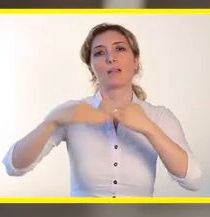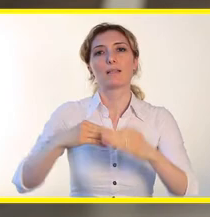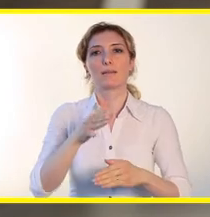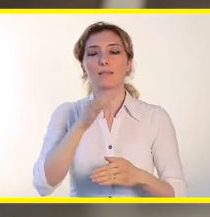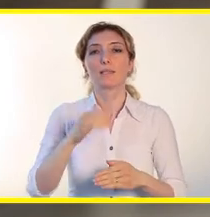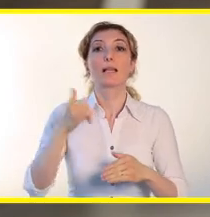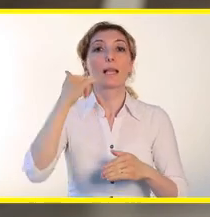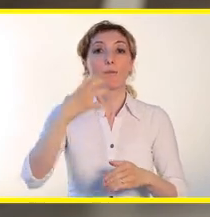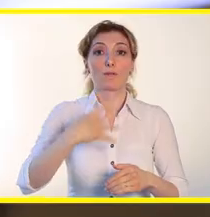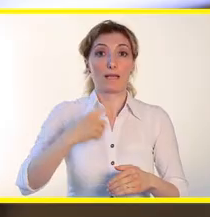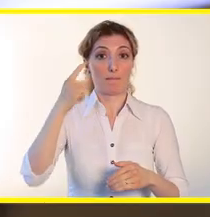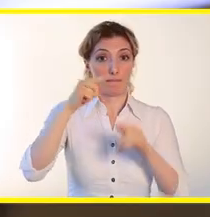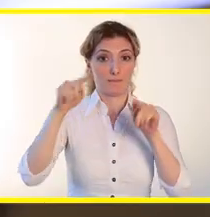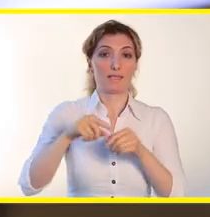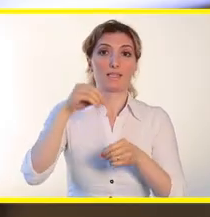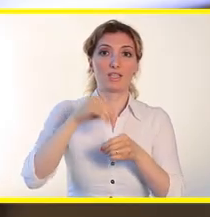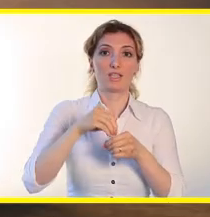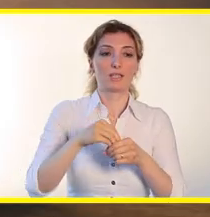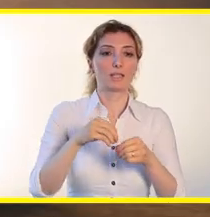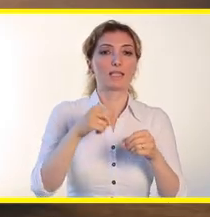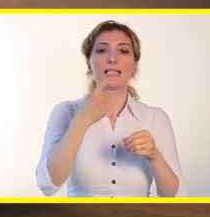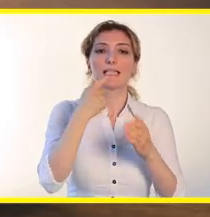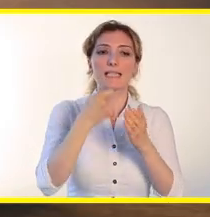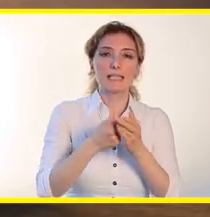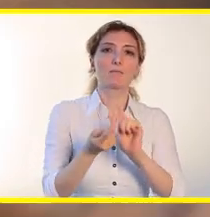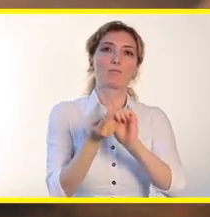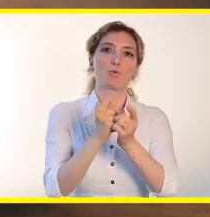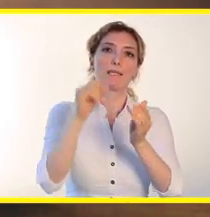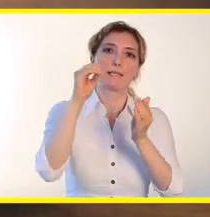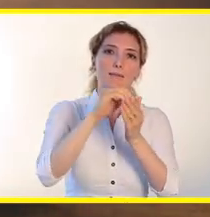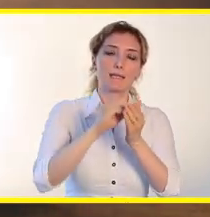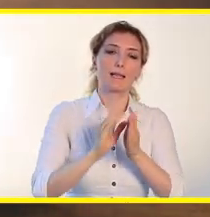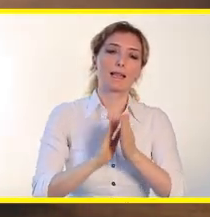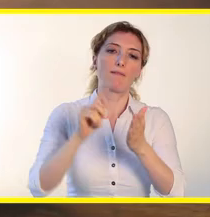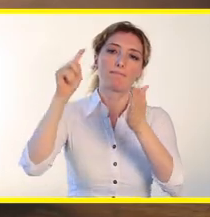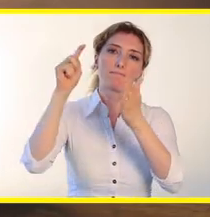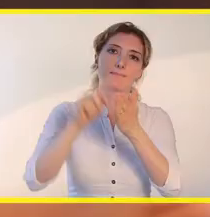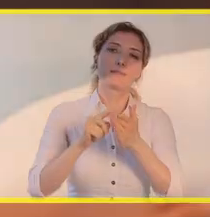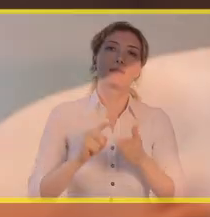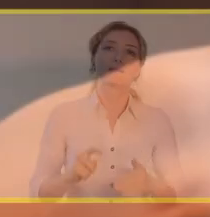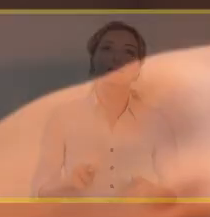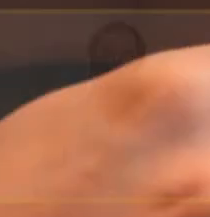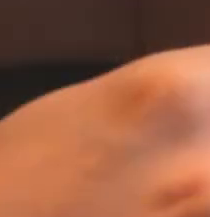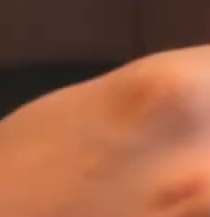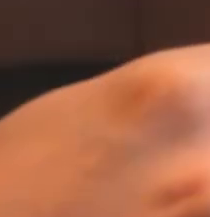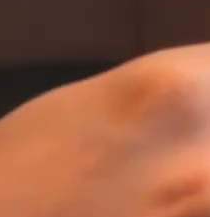Telefon sahibi bilgisi için gelen ekrana adınızı ve soyadınızı girerek ileri tuşuna tıklayın.